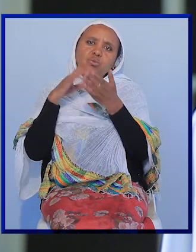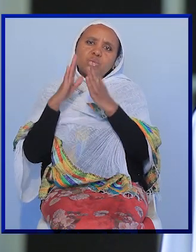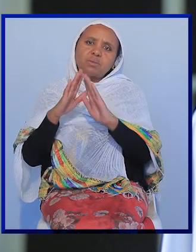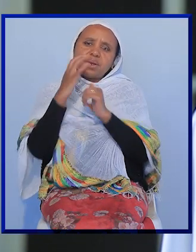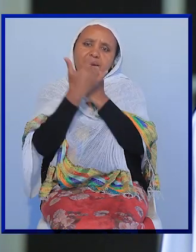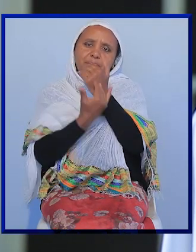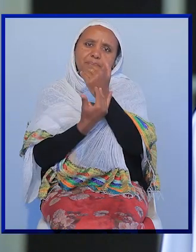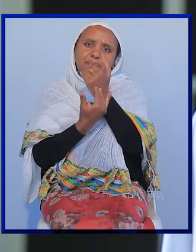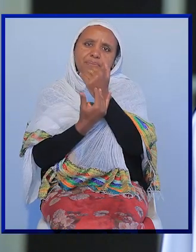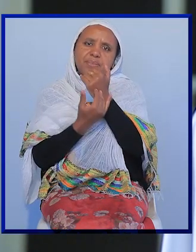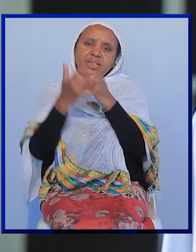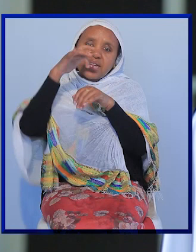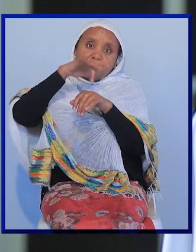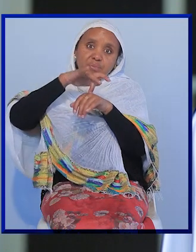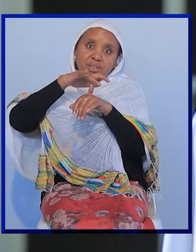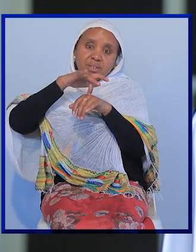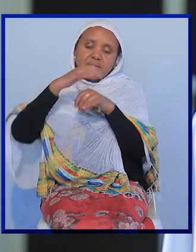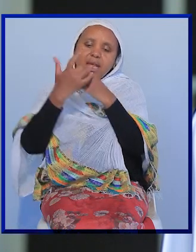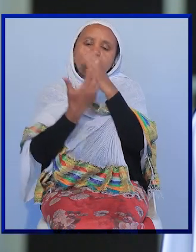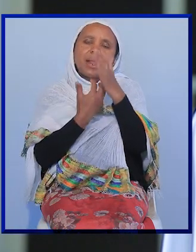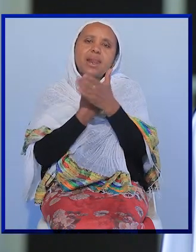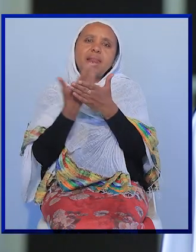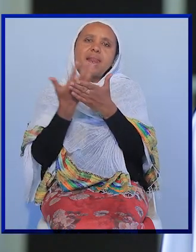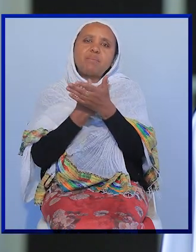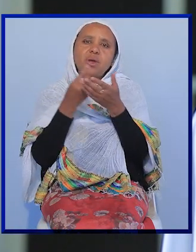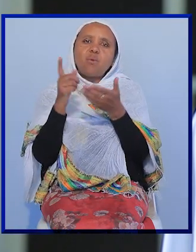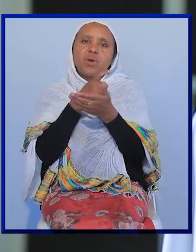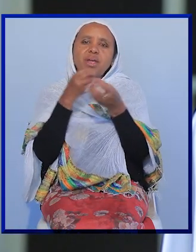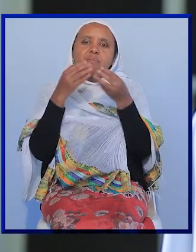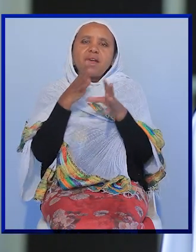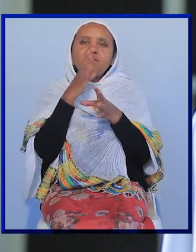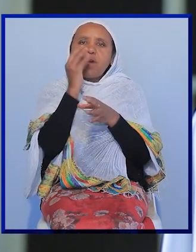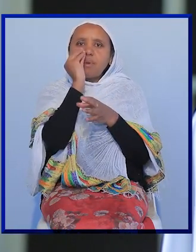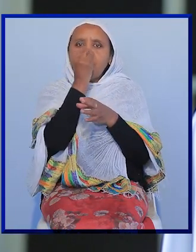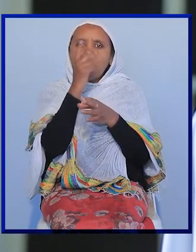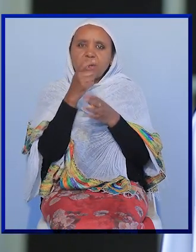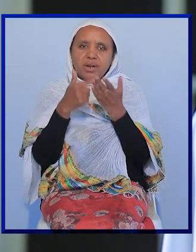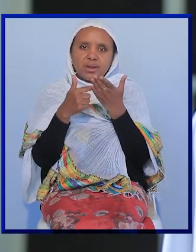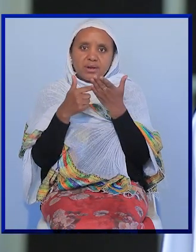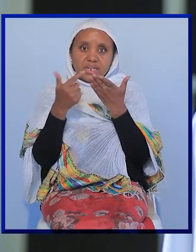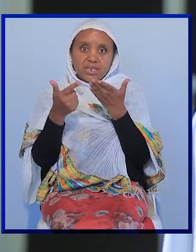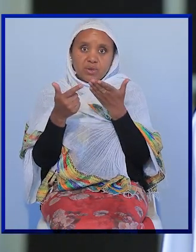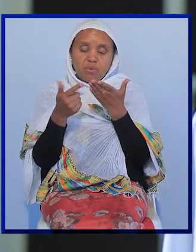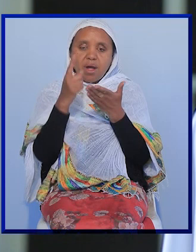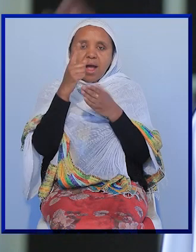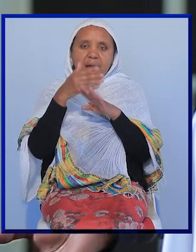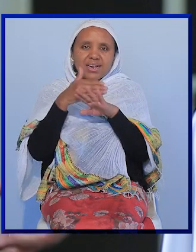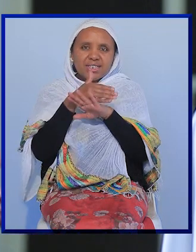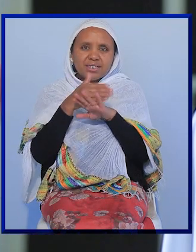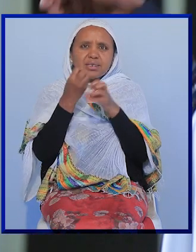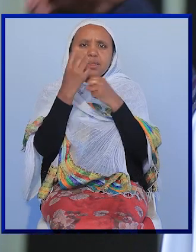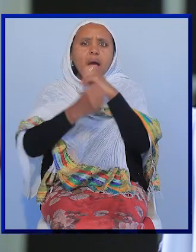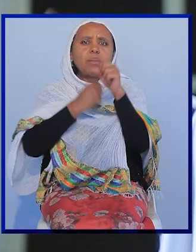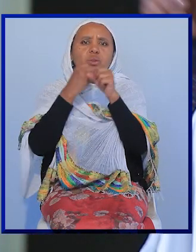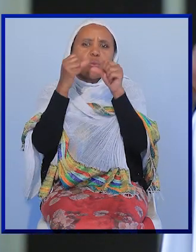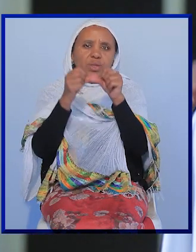ደም የክርስቶስ ደም ሲያርፍበት የለመለመ ሆነ፣ የማይረግፍ አበባ ሆነ ከዚያ በኋላ። ለዚህ እኮ ነው አንድ እጽ ስንት ዓመት